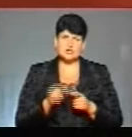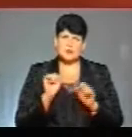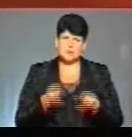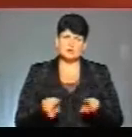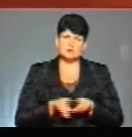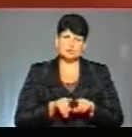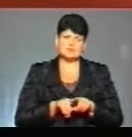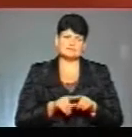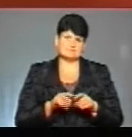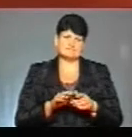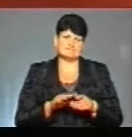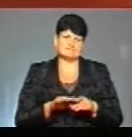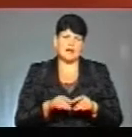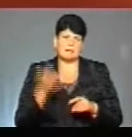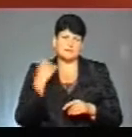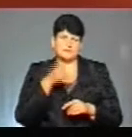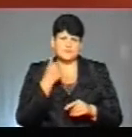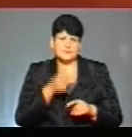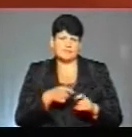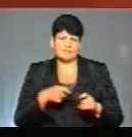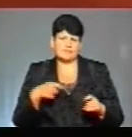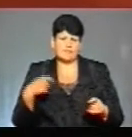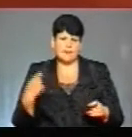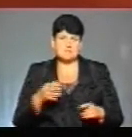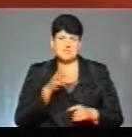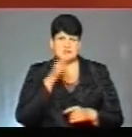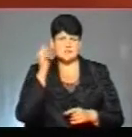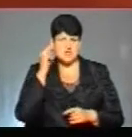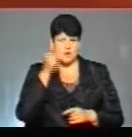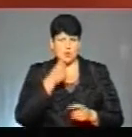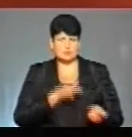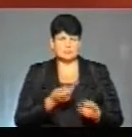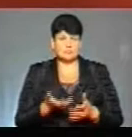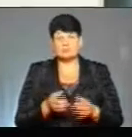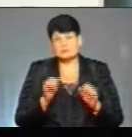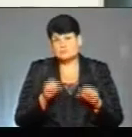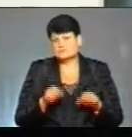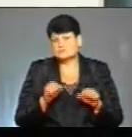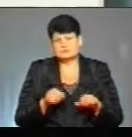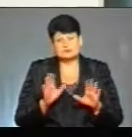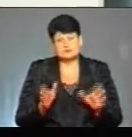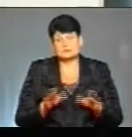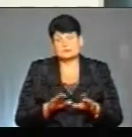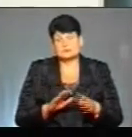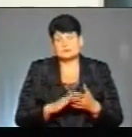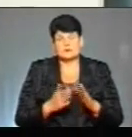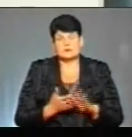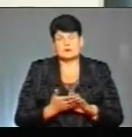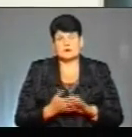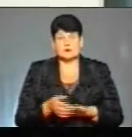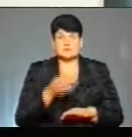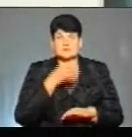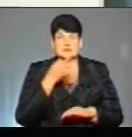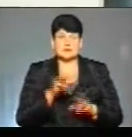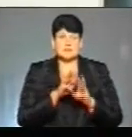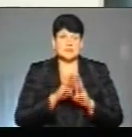бути ситуація, як минулого року, що під час навчального року отримували діти підручники? Ми не виключаємо такої ситуації, але так, як